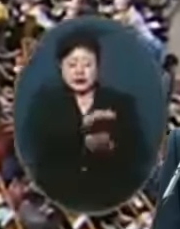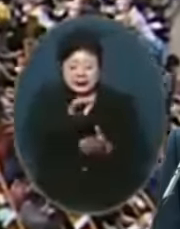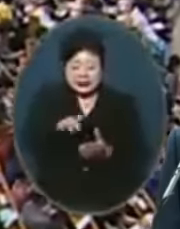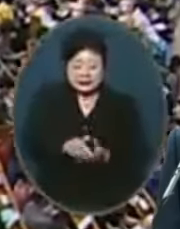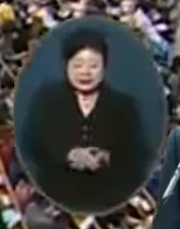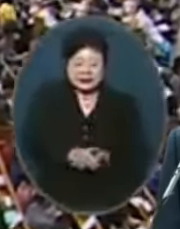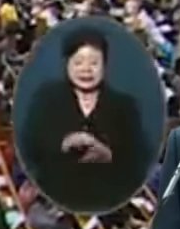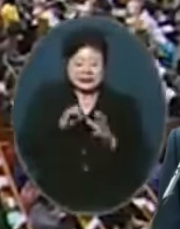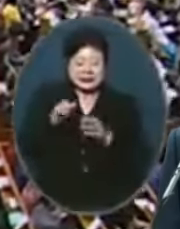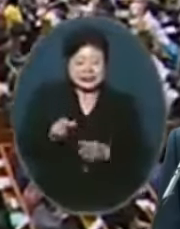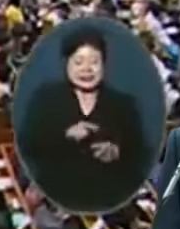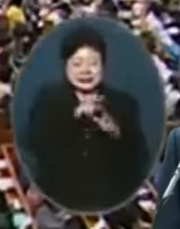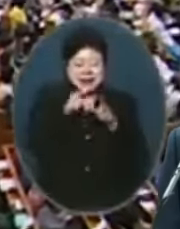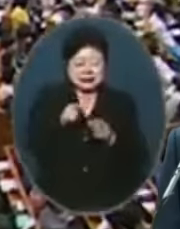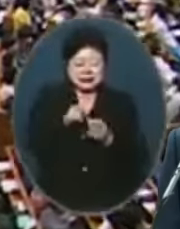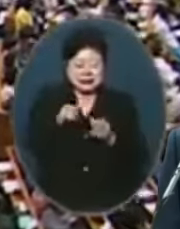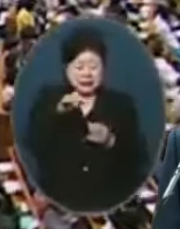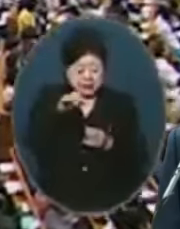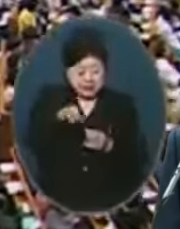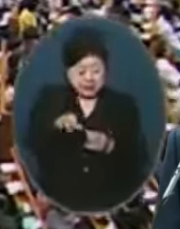우리는 이 세상에 살아나갈 때